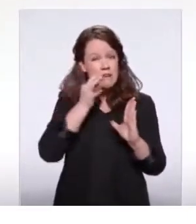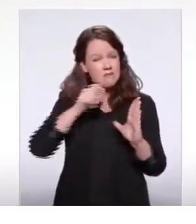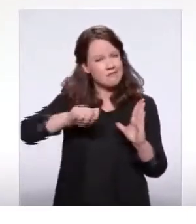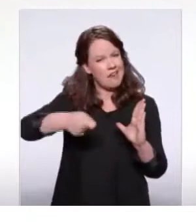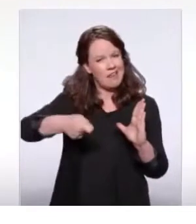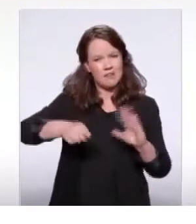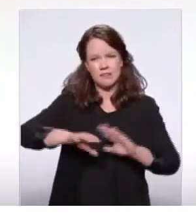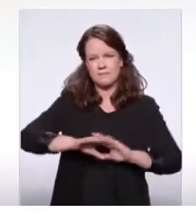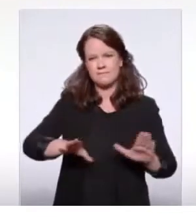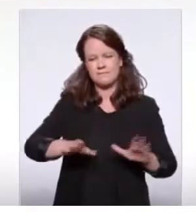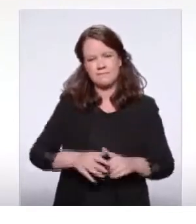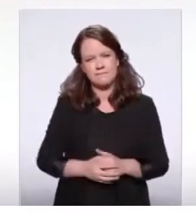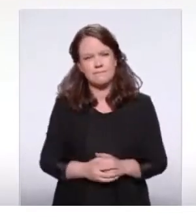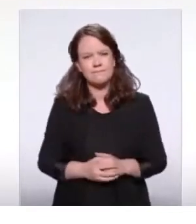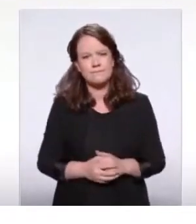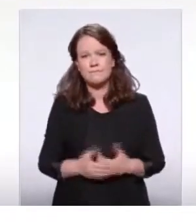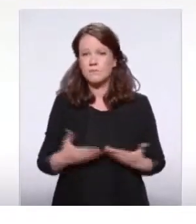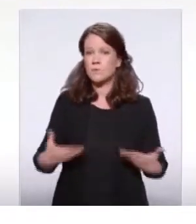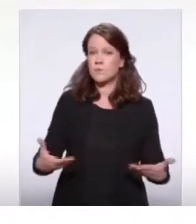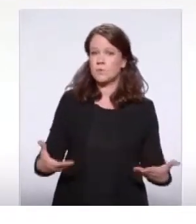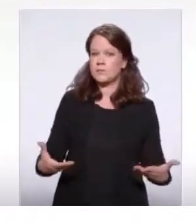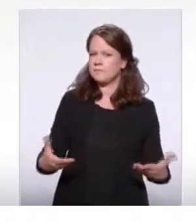Où en sommes-nous aujourd'hui?